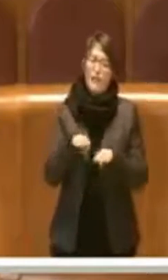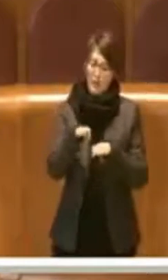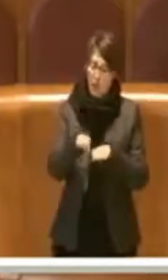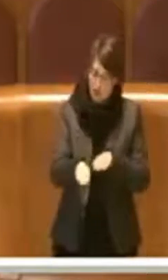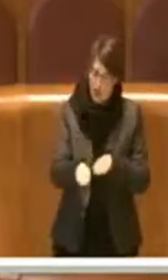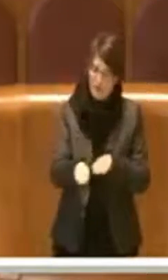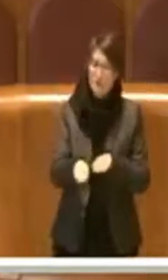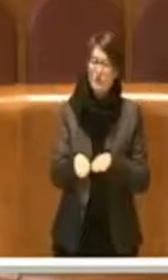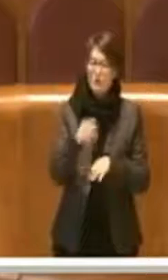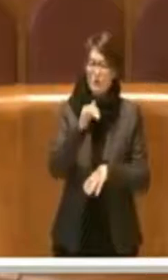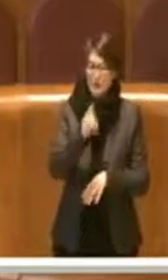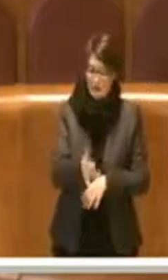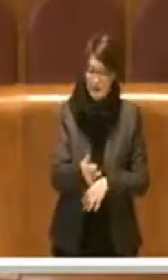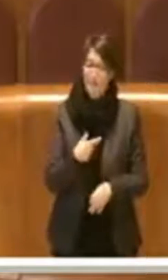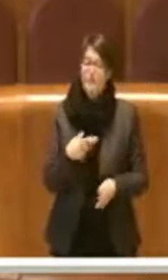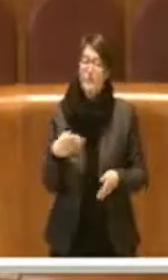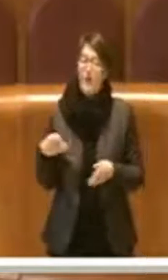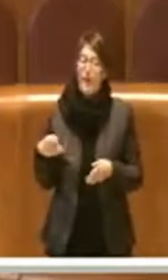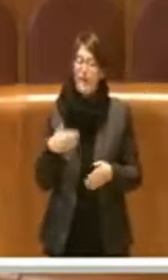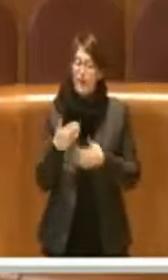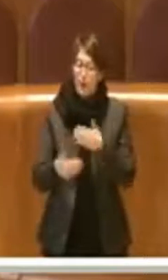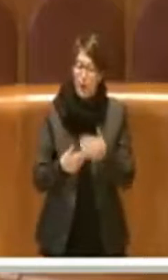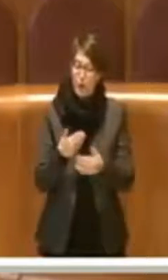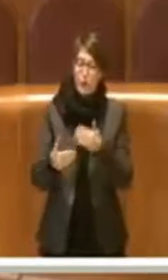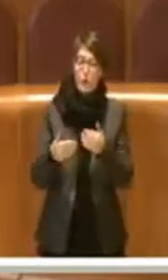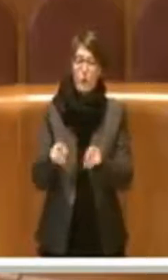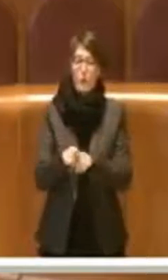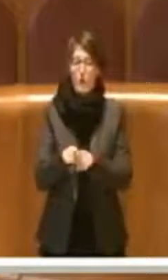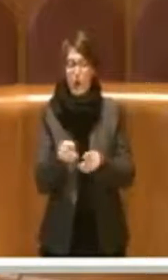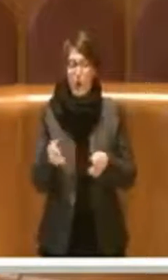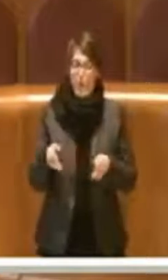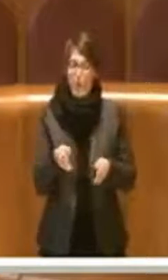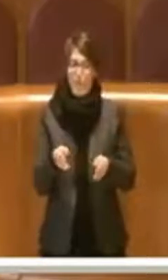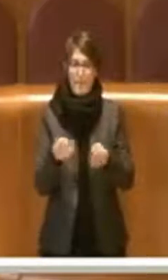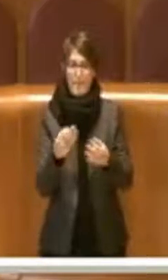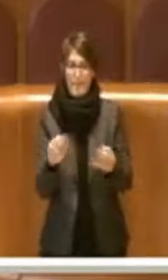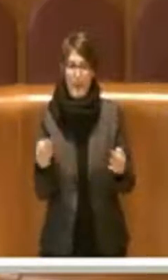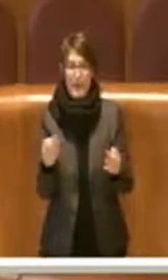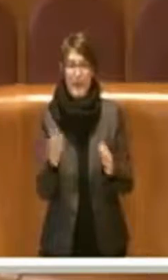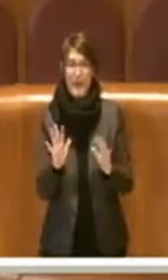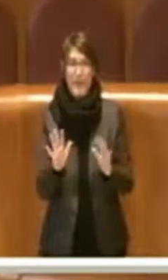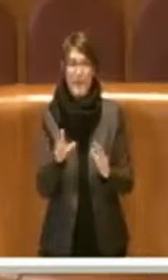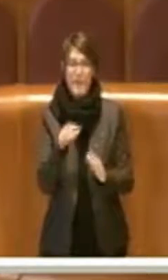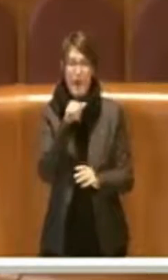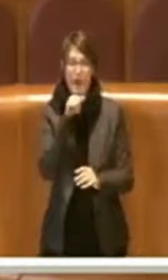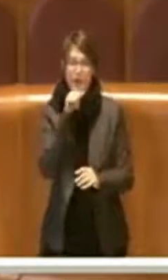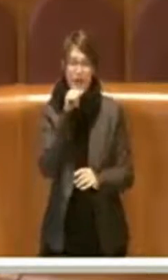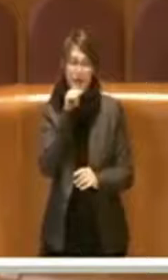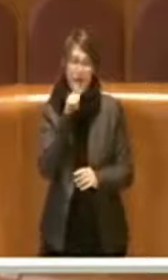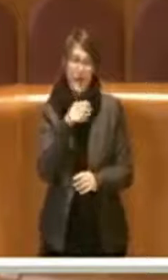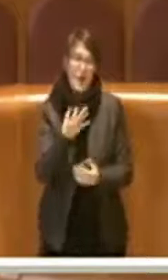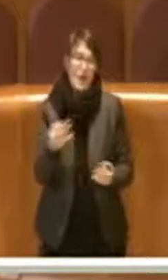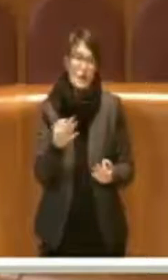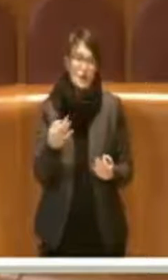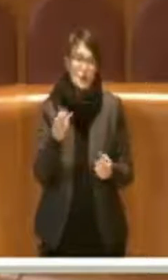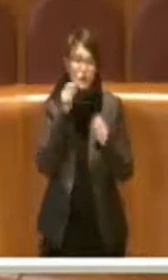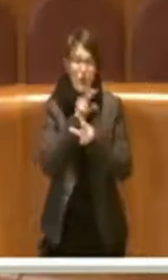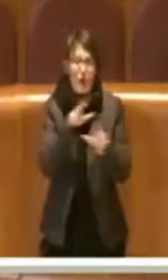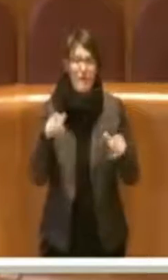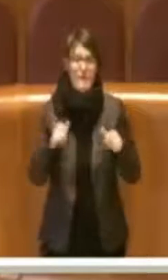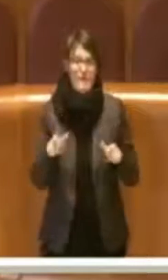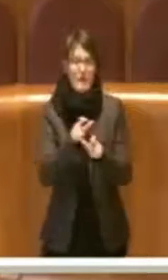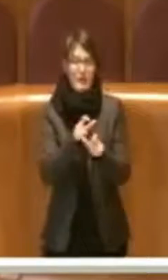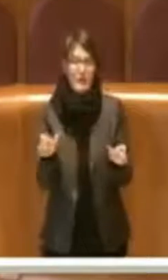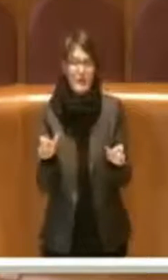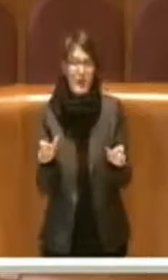state rimesse in fila. Però, insomma, è anche giusto, secondo noi, dire ai cittadini quello che gli aspetta, perché aspettano da